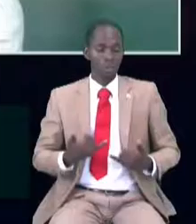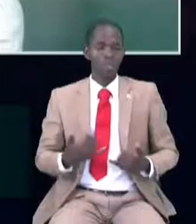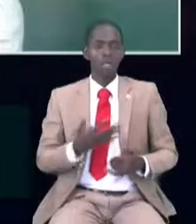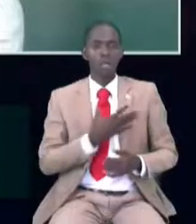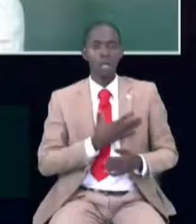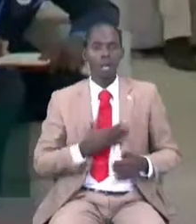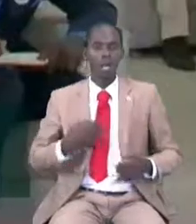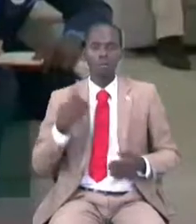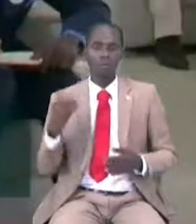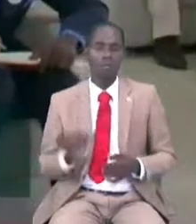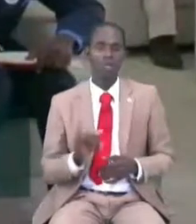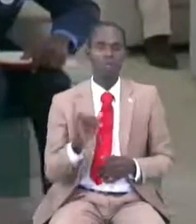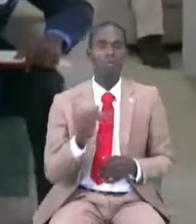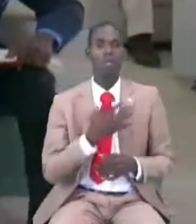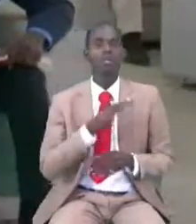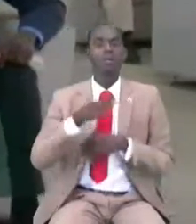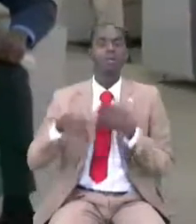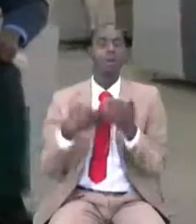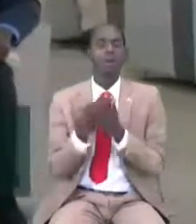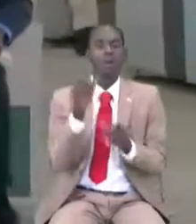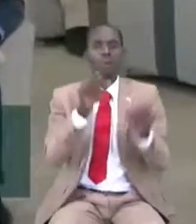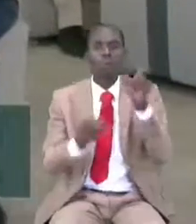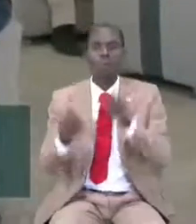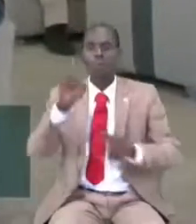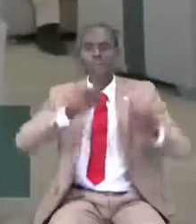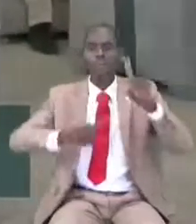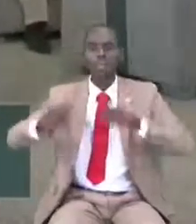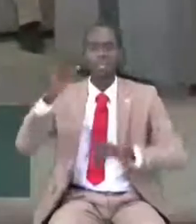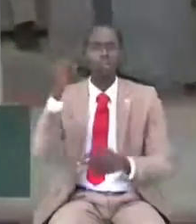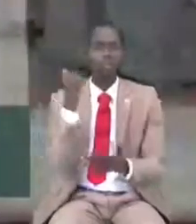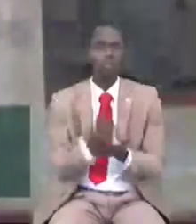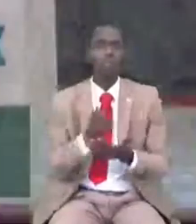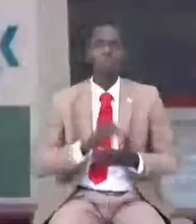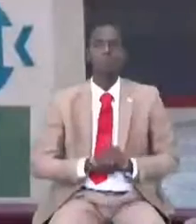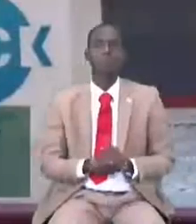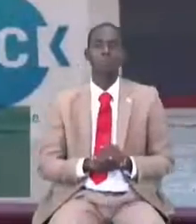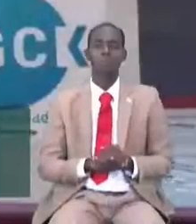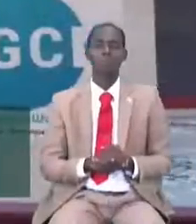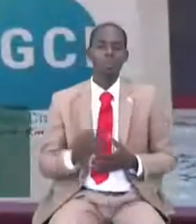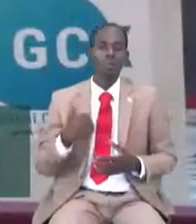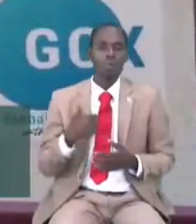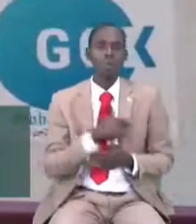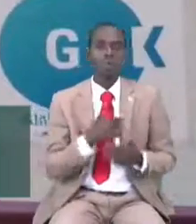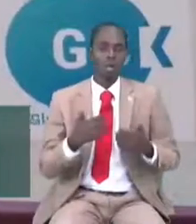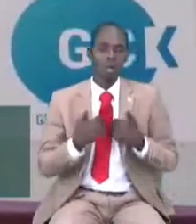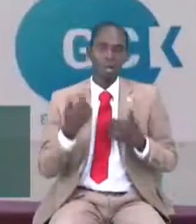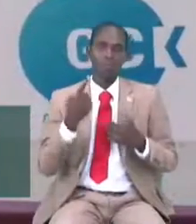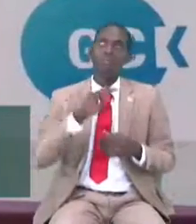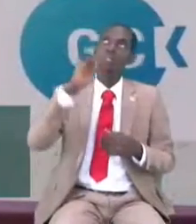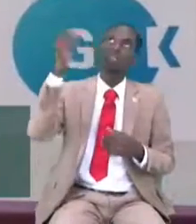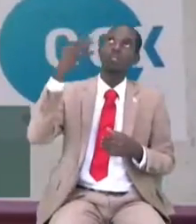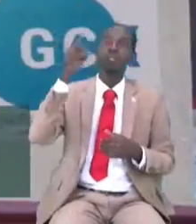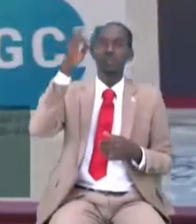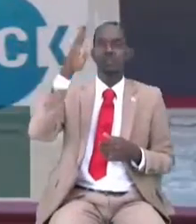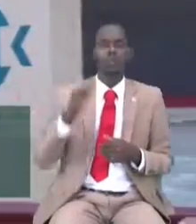Amen. Nous avons la grâce de Dieu, nous reconnaissons la grâce de Dieu, nous sommes appelés au travers de la grâce de